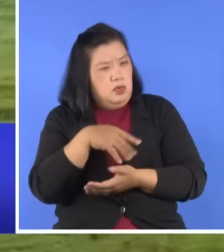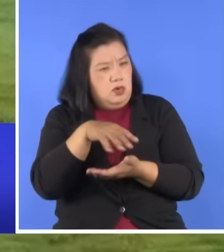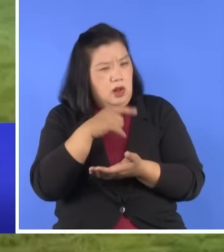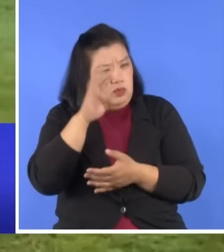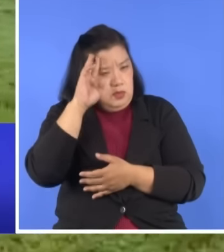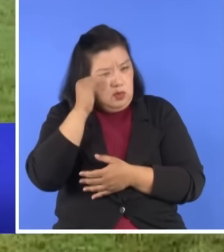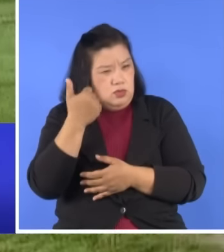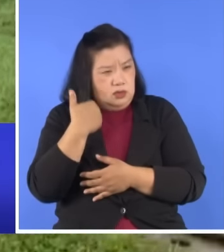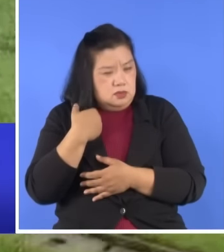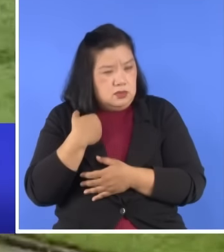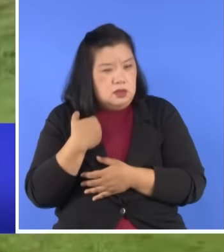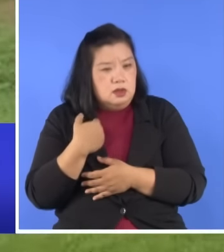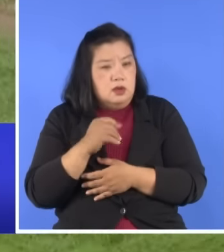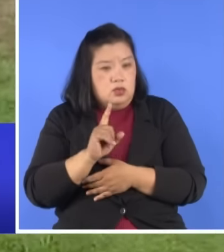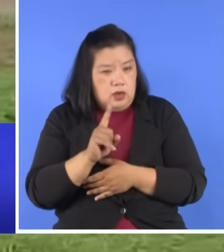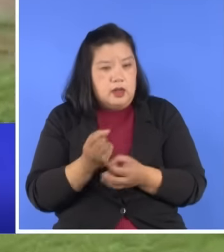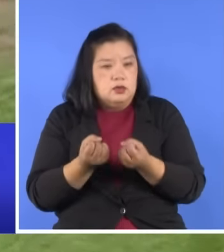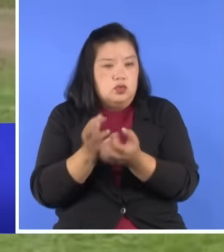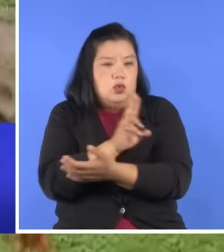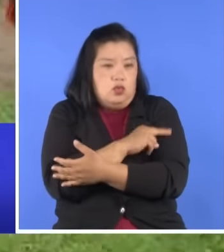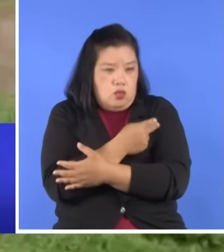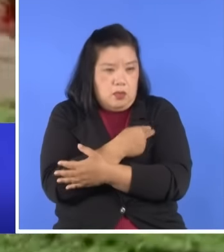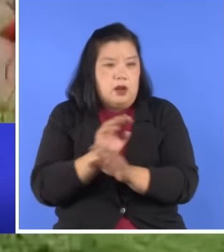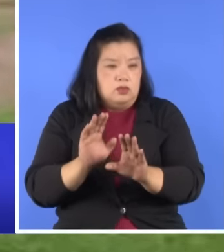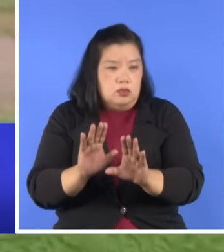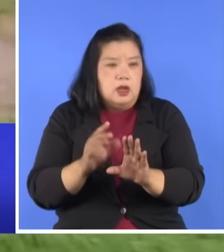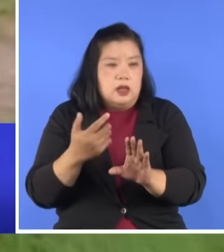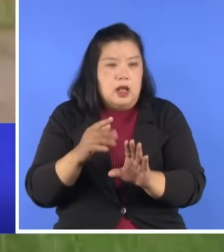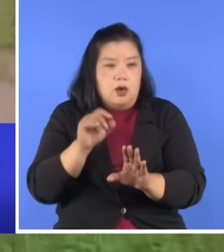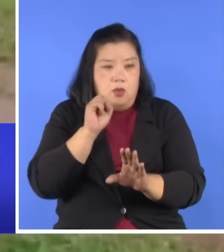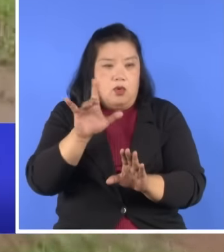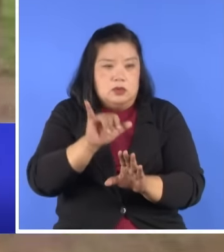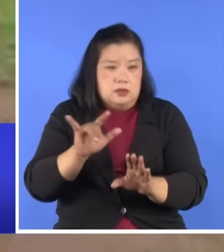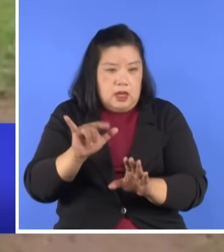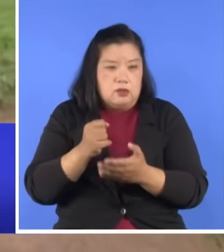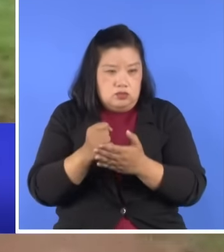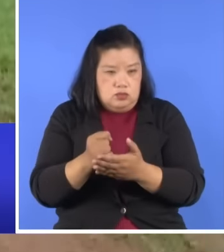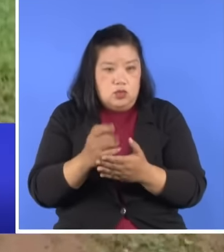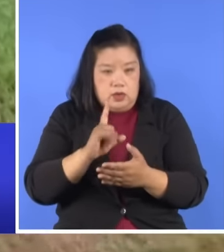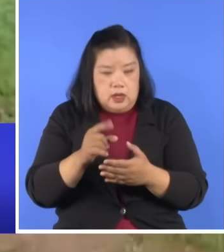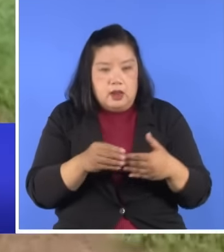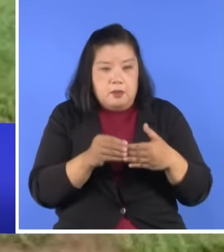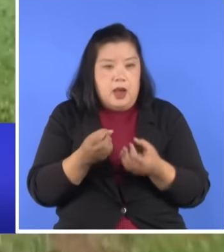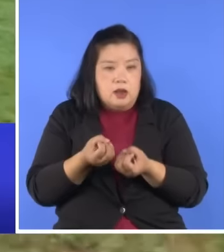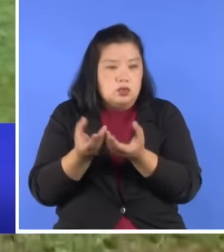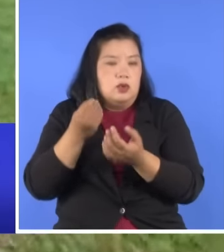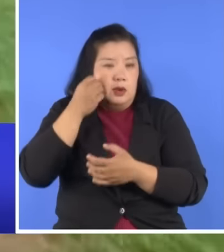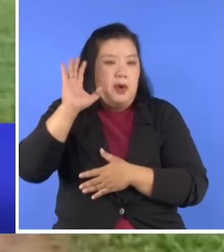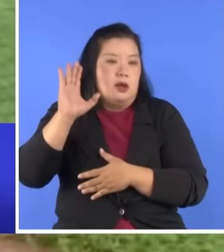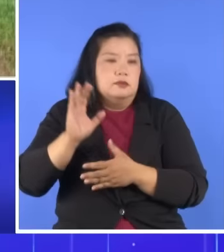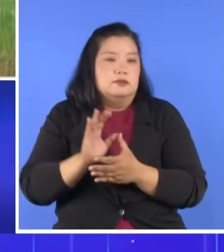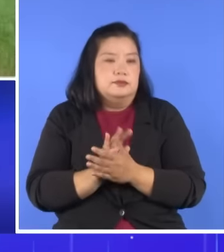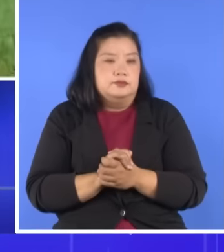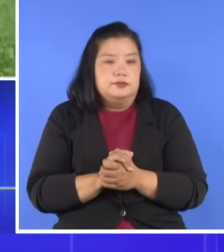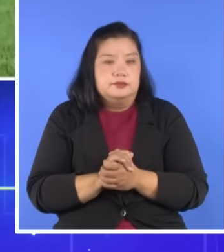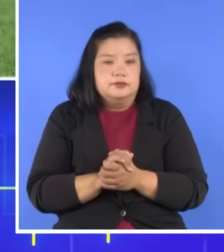น่ะค่ะก็เลยอ่ะส่งโรงพยาบาลไปก่อนนะคะแล้วก็ประสานญาติให้มาดูแลรับกลับบ้านต่อไปค่ะอืม